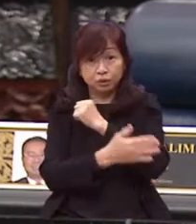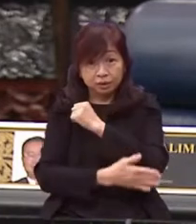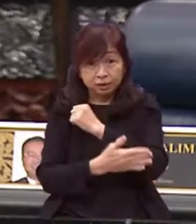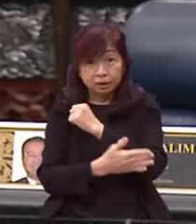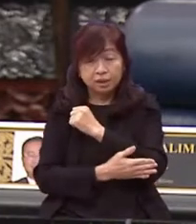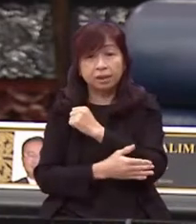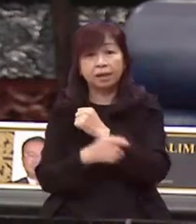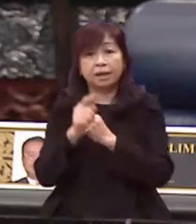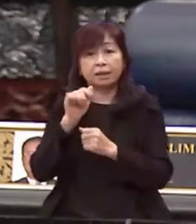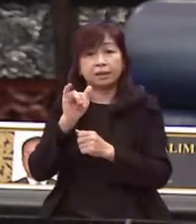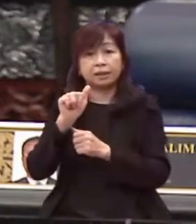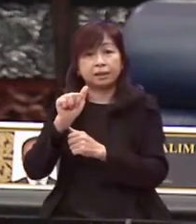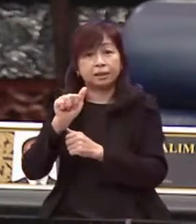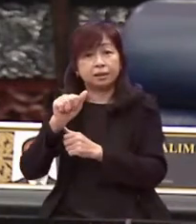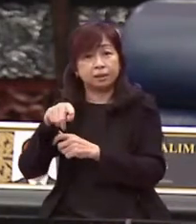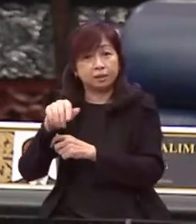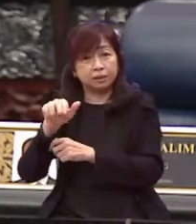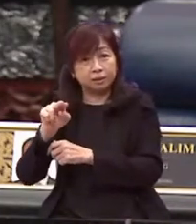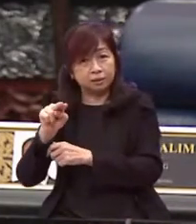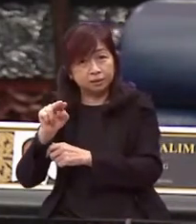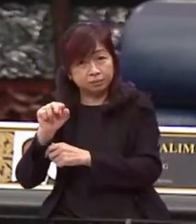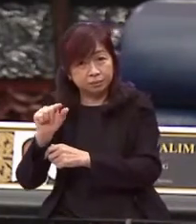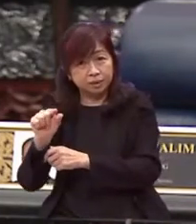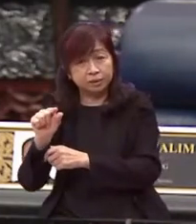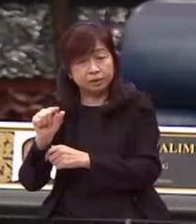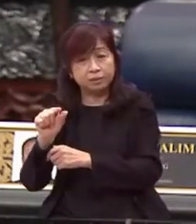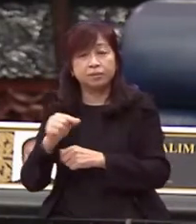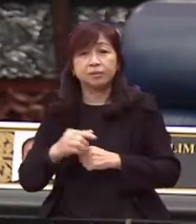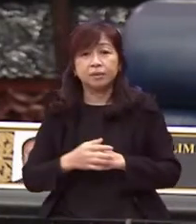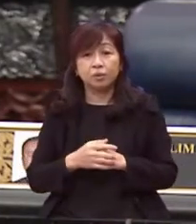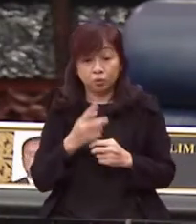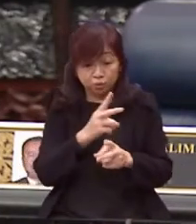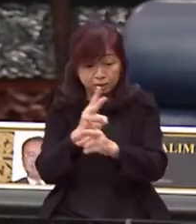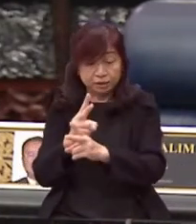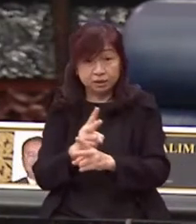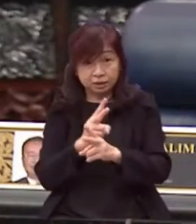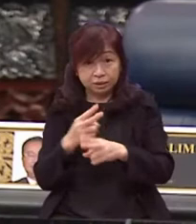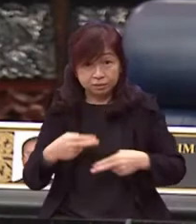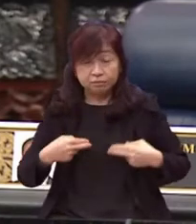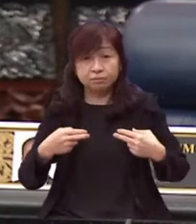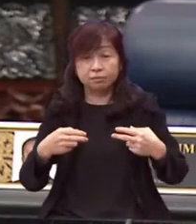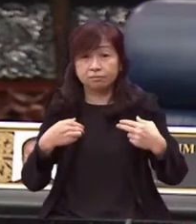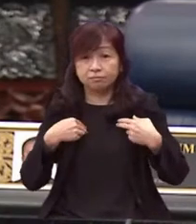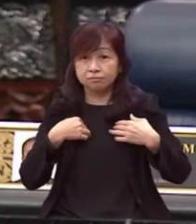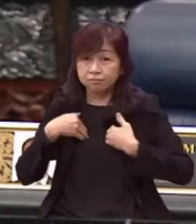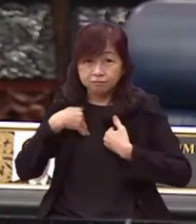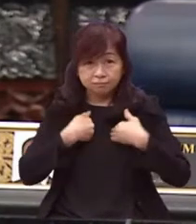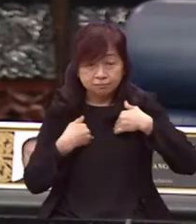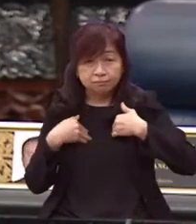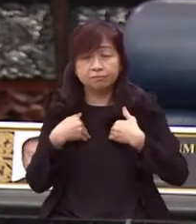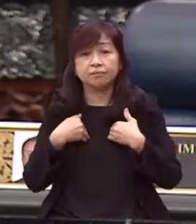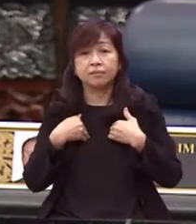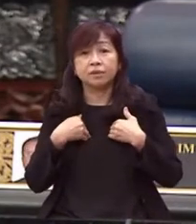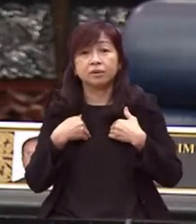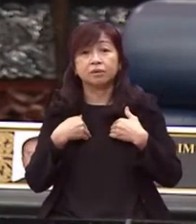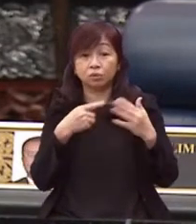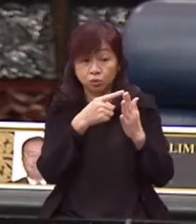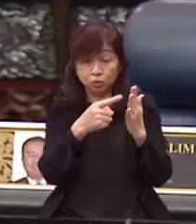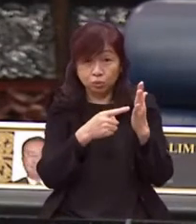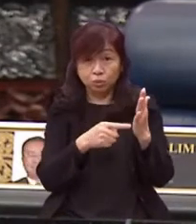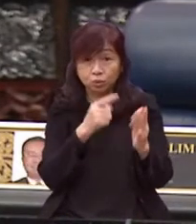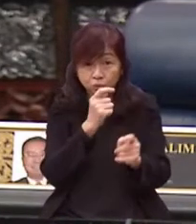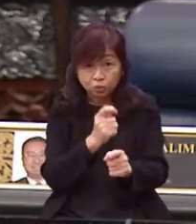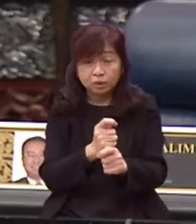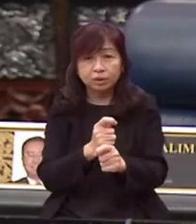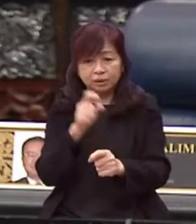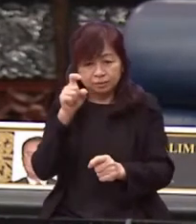untuk menjaga kebajikan kehidupan Dia setiap Zoo dan pameran tetap hendaklah mematuhi akta